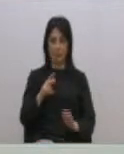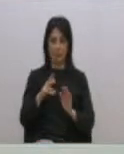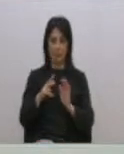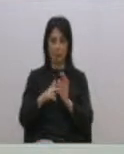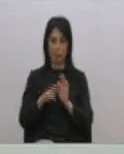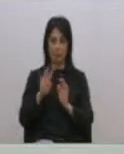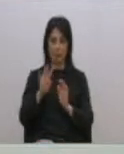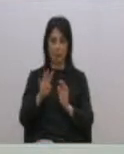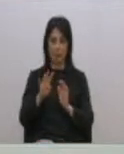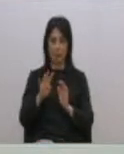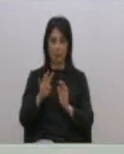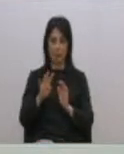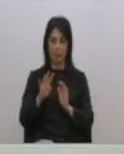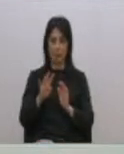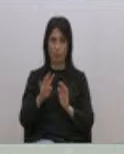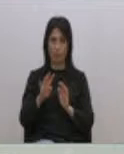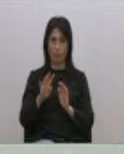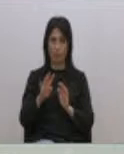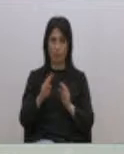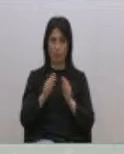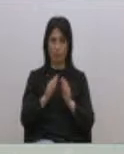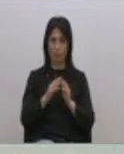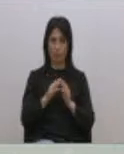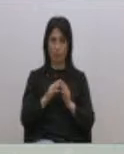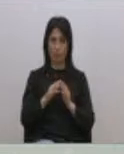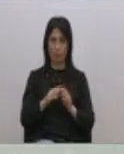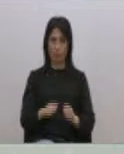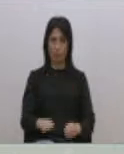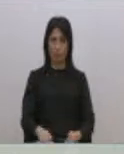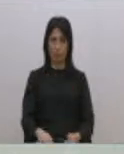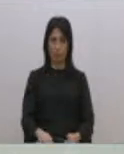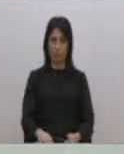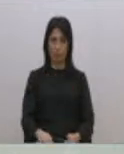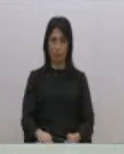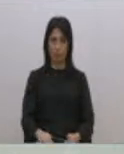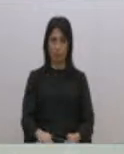meu trimul. Arari sunt de bebe.